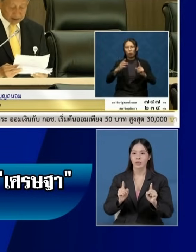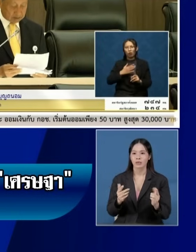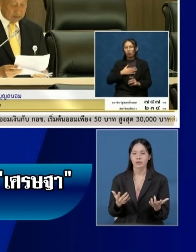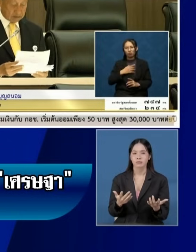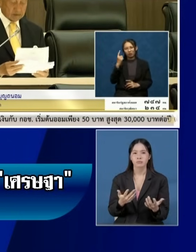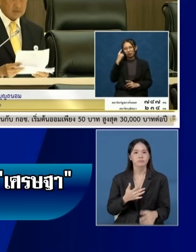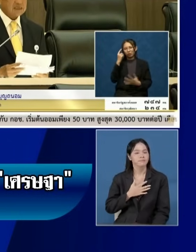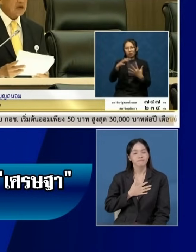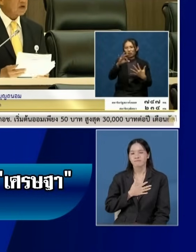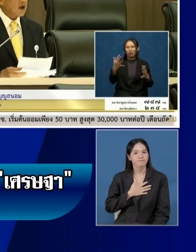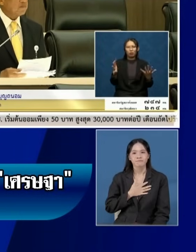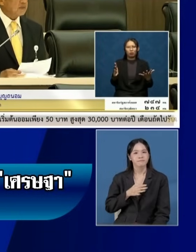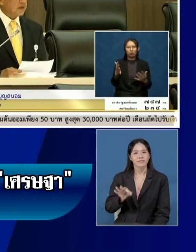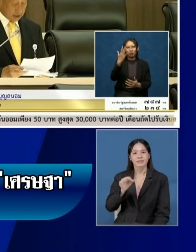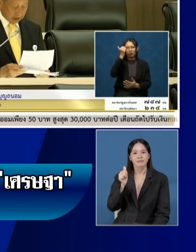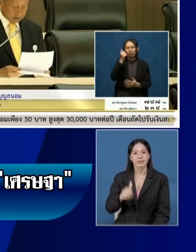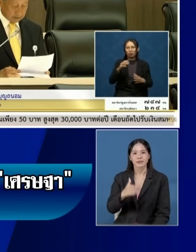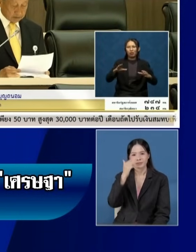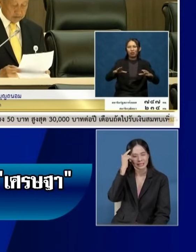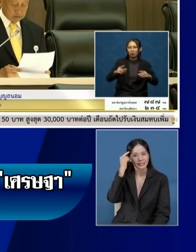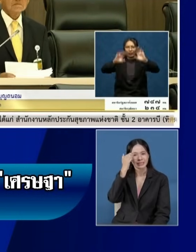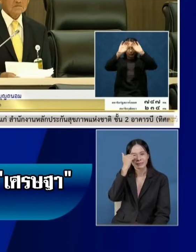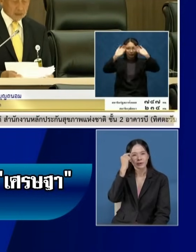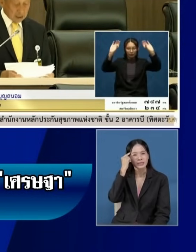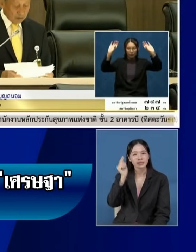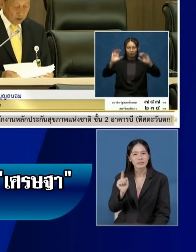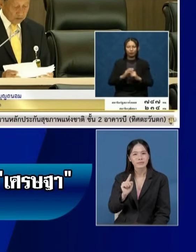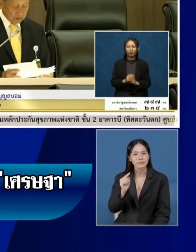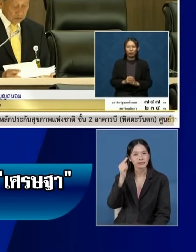างเลือกที่จะมีความเห็นเป็นอื่น